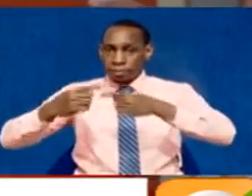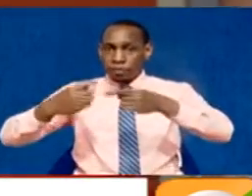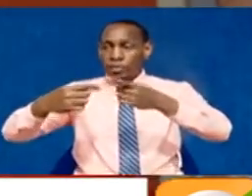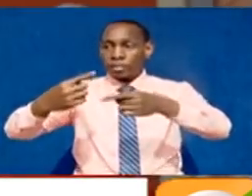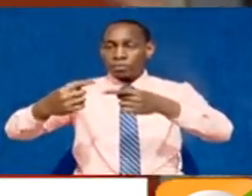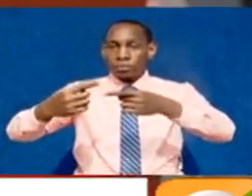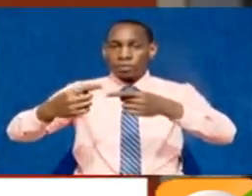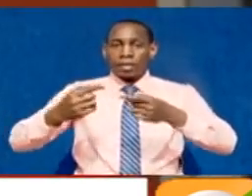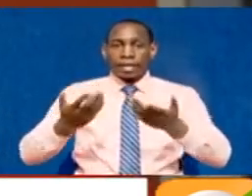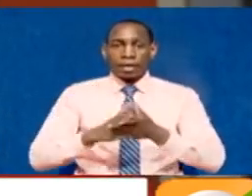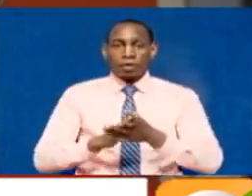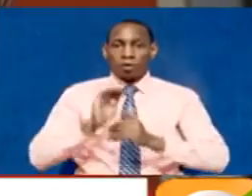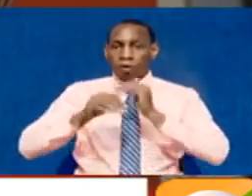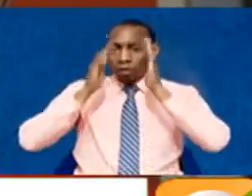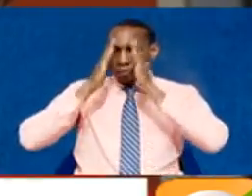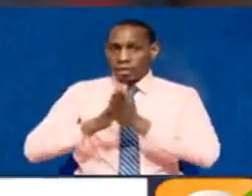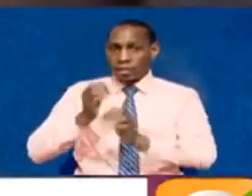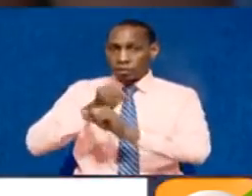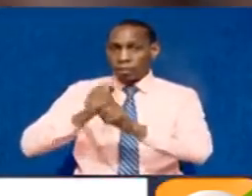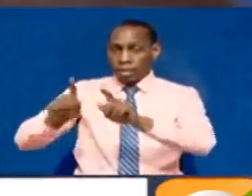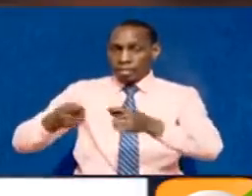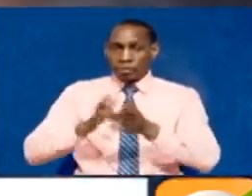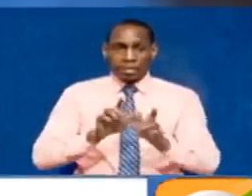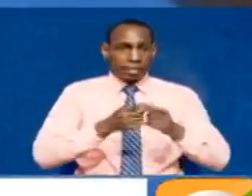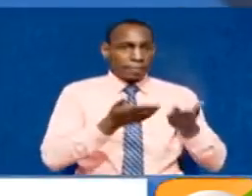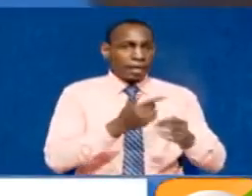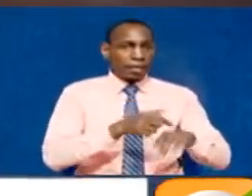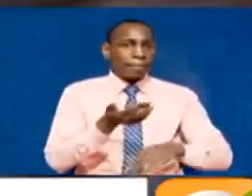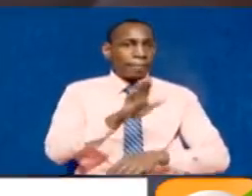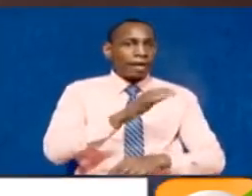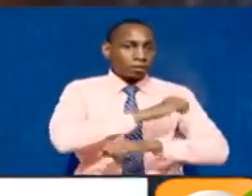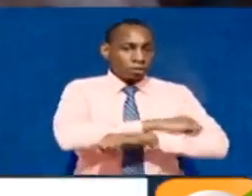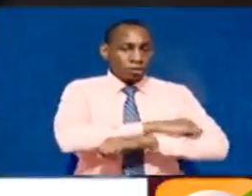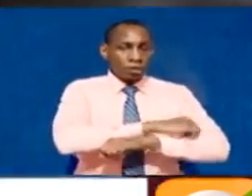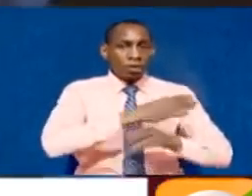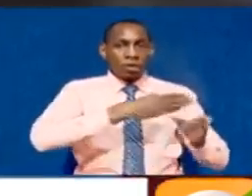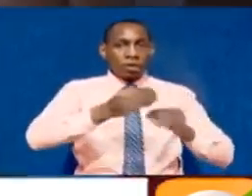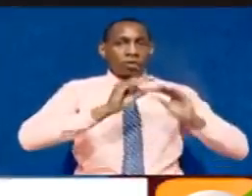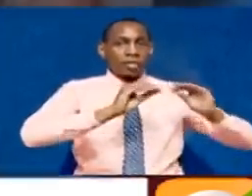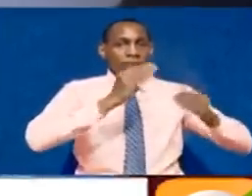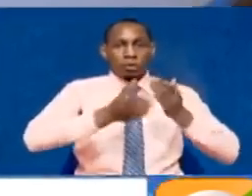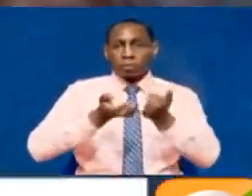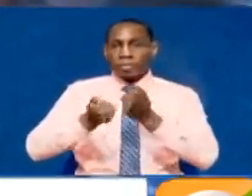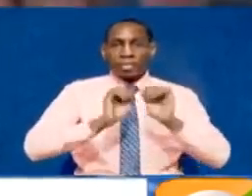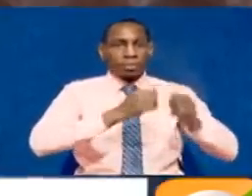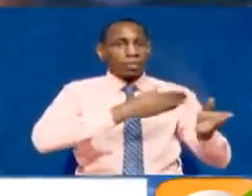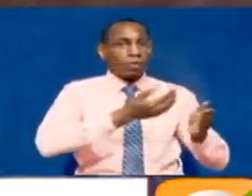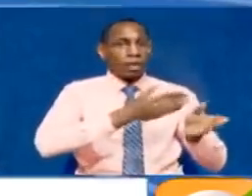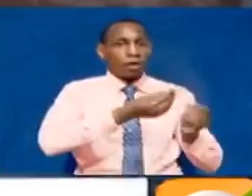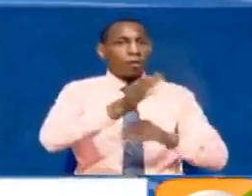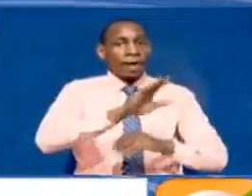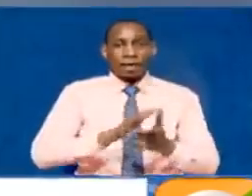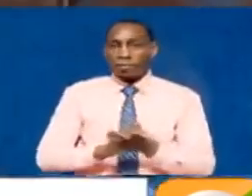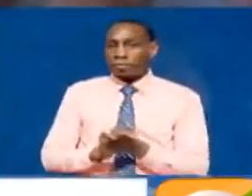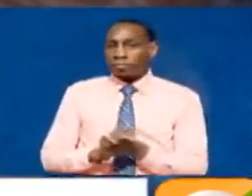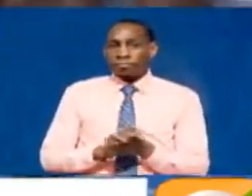ndio sasa roho yangu yote ikaingia kwa viatu. Hivi sasa ukiambiwa urudi shule uende ukafunze, wachane na hii biashara, utarudi? Roho